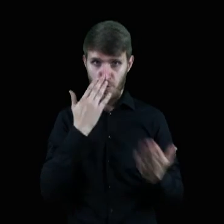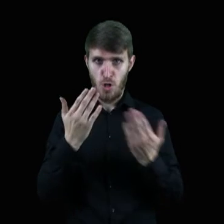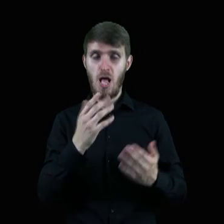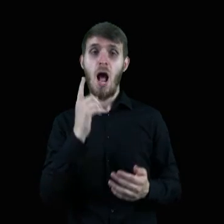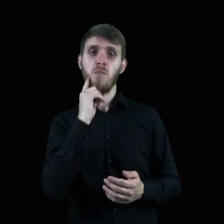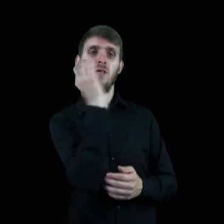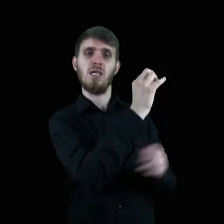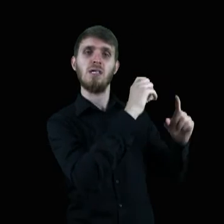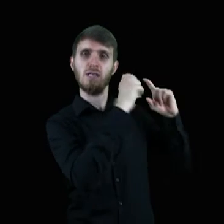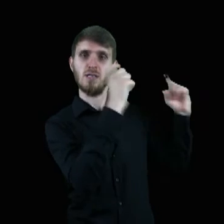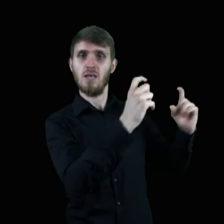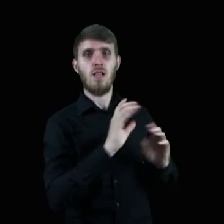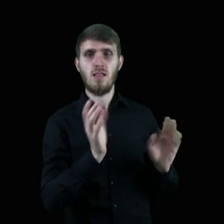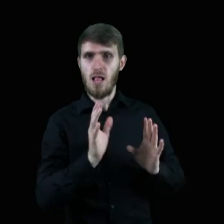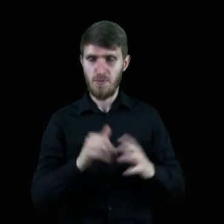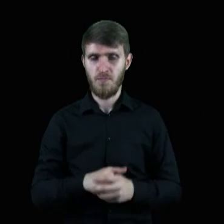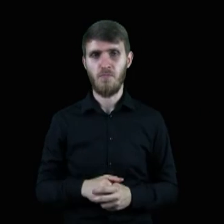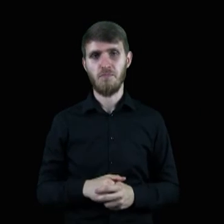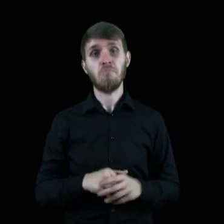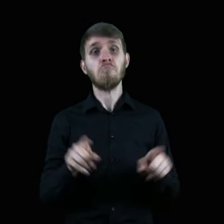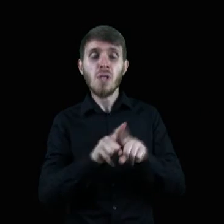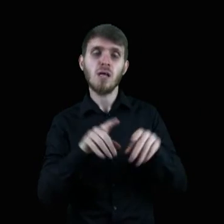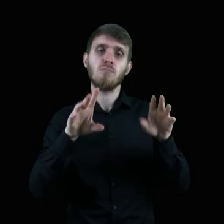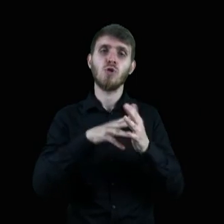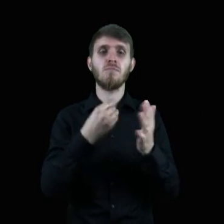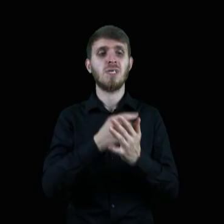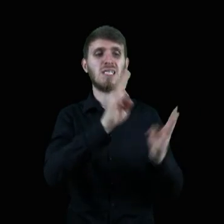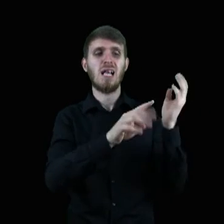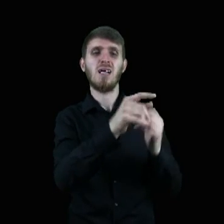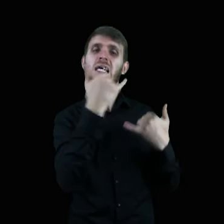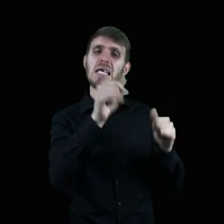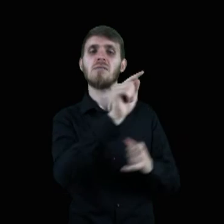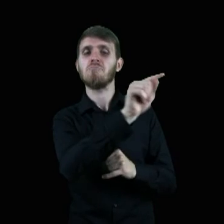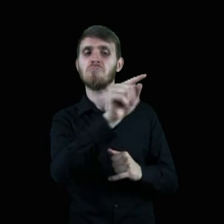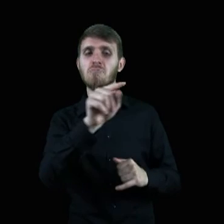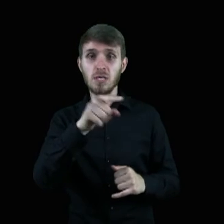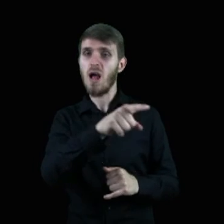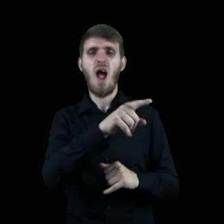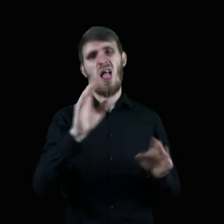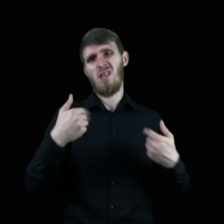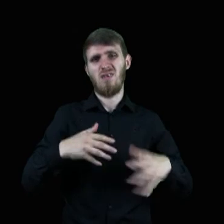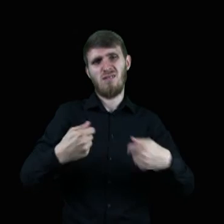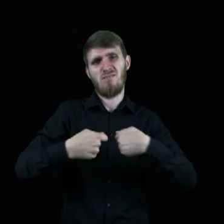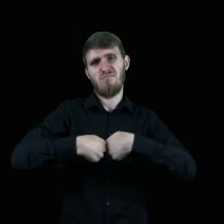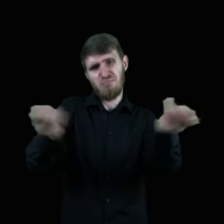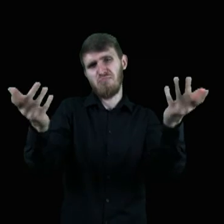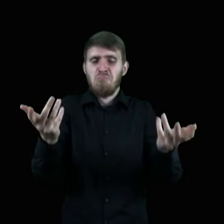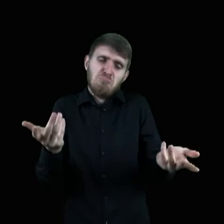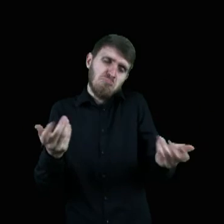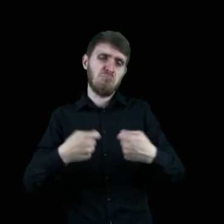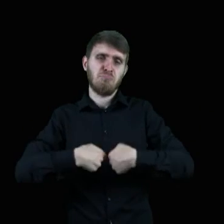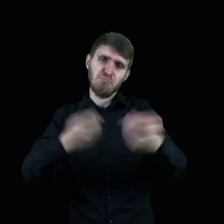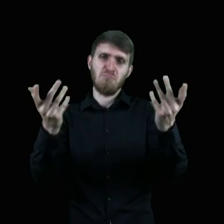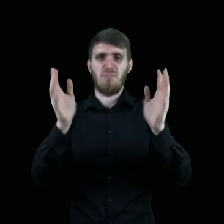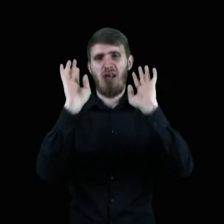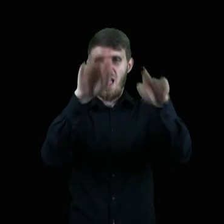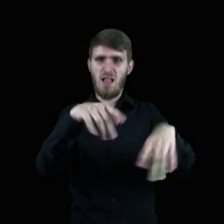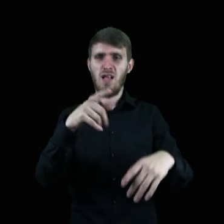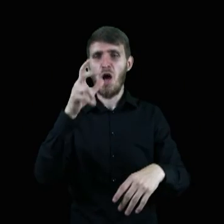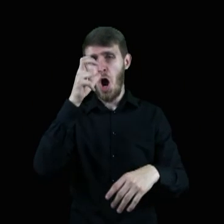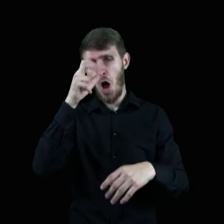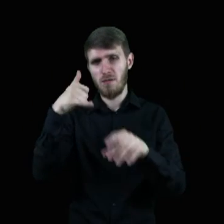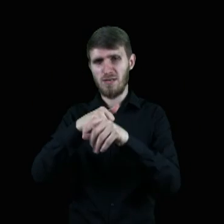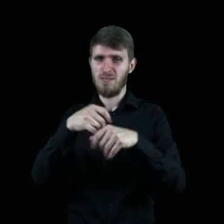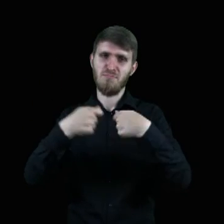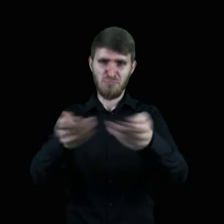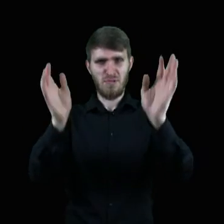rozporządzać takim prawem majątkowym, czy taką właśnie akcją. Na przykład ten klient może sobie wydać dyspozycję, że on chce sprzedać akcję PKN Orlen z jakiegoś